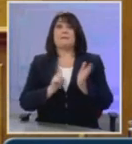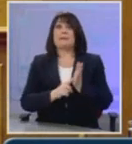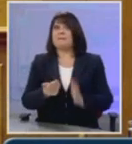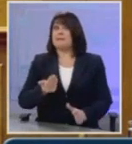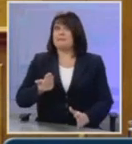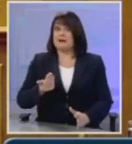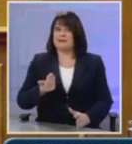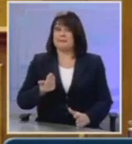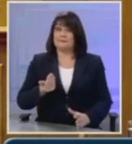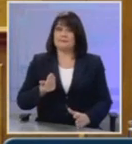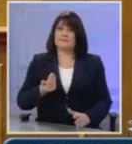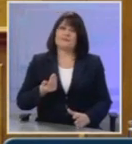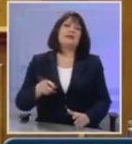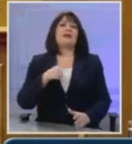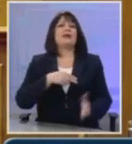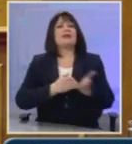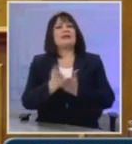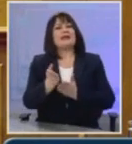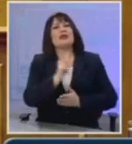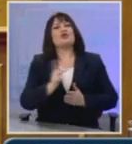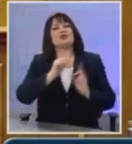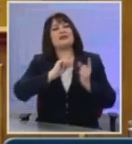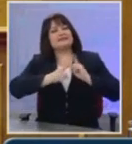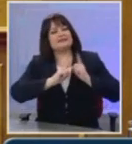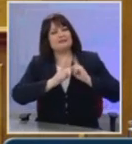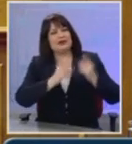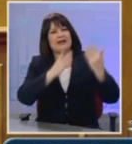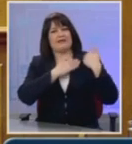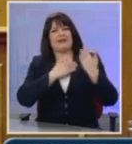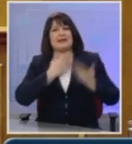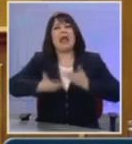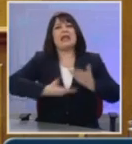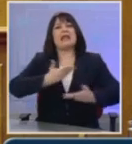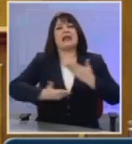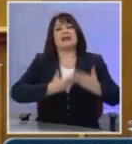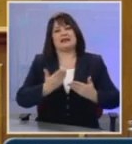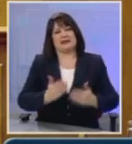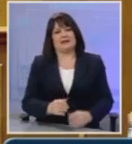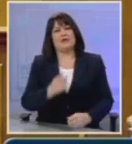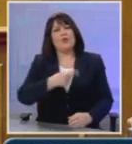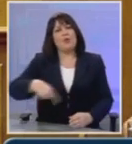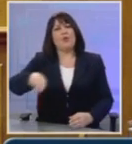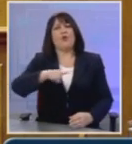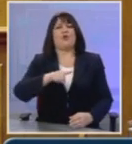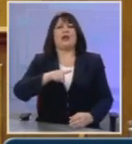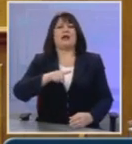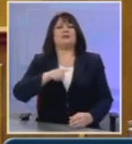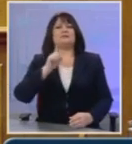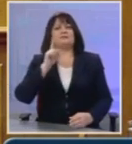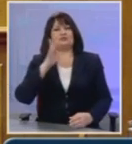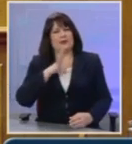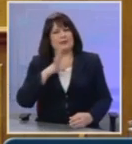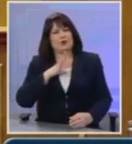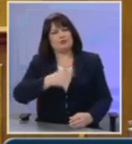προϋπόθεση είναι μια δίκαιη, ρεαλιστική κοινωνική συμφωνία ευθύνης και αλληλεγγύης όλων των κοινωνικών ομάδων, όλων των γενιών.